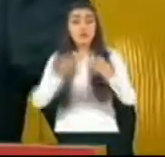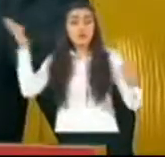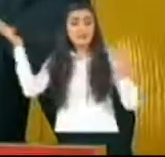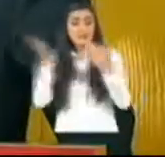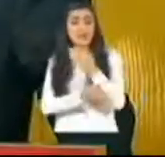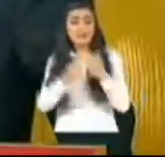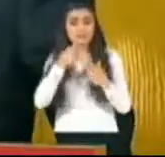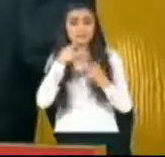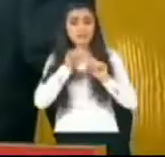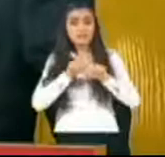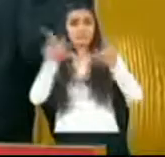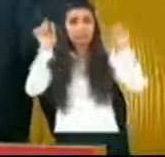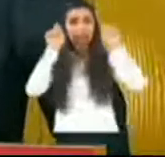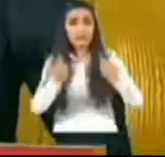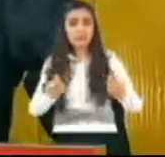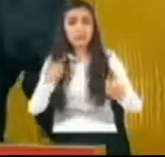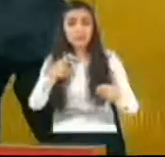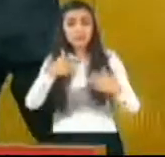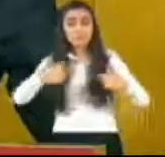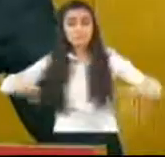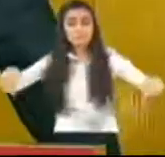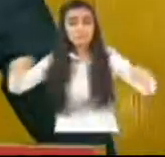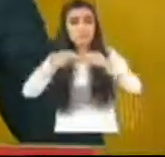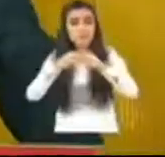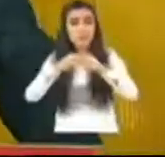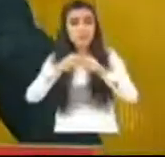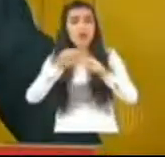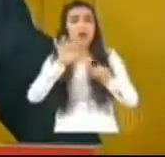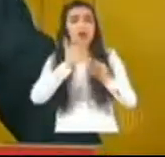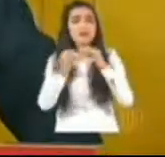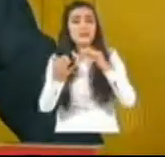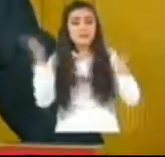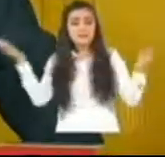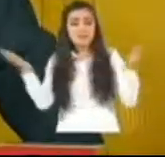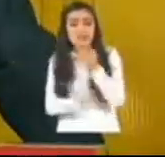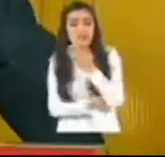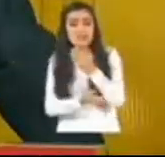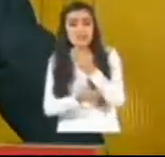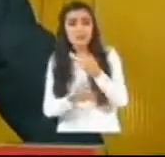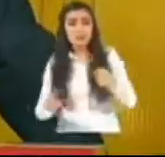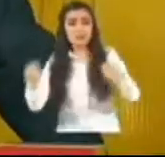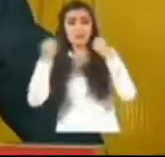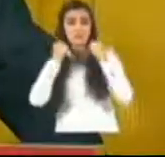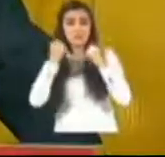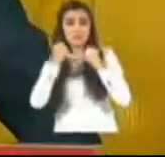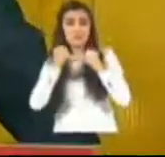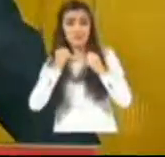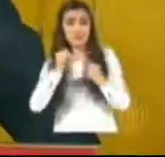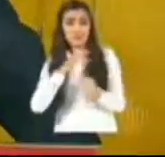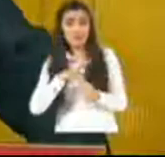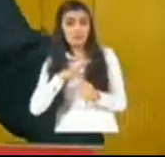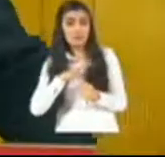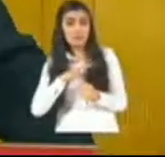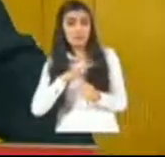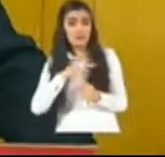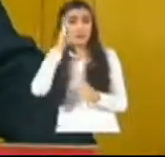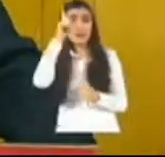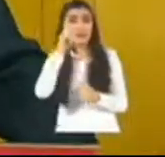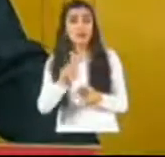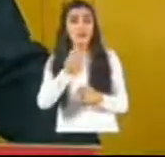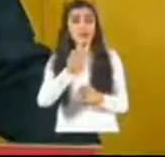edilmişti. Bu kapsamda ateşkes kararını güçlendirmek amacıyla